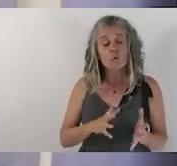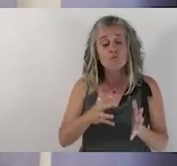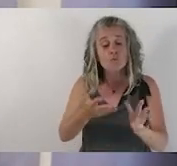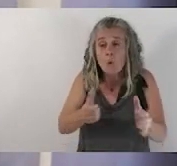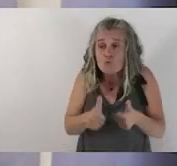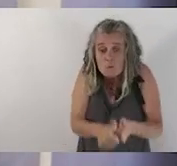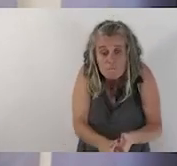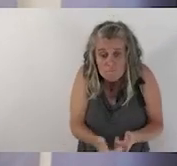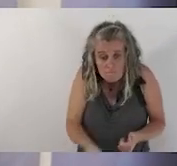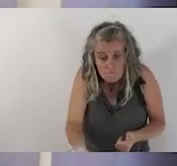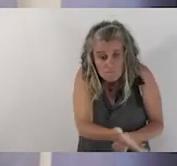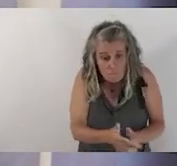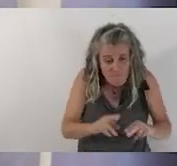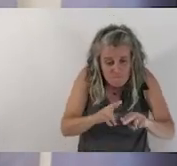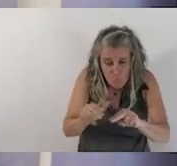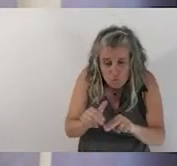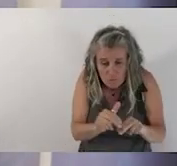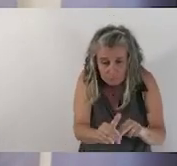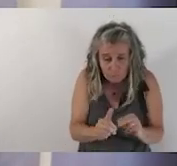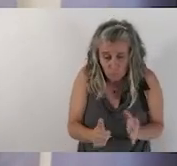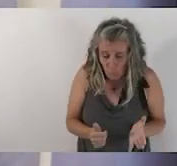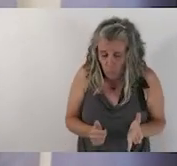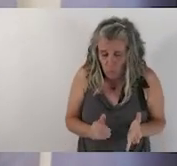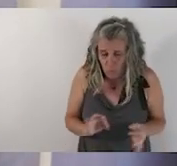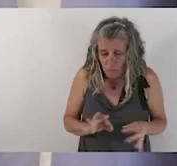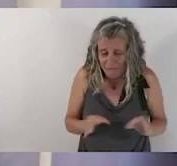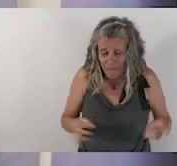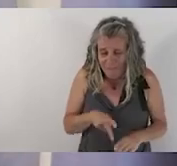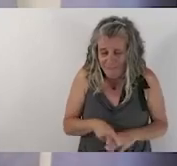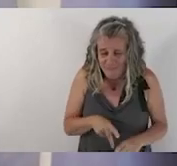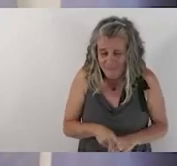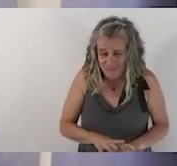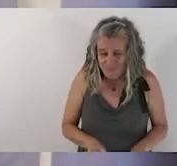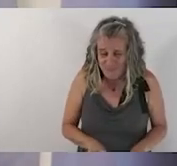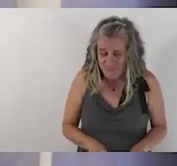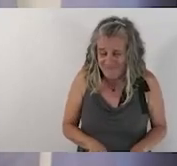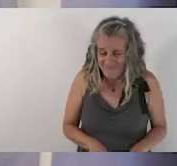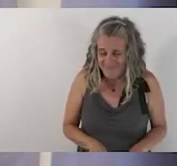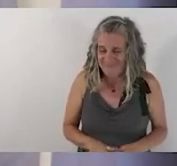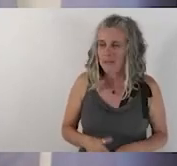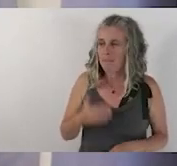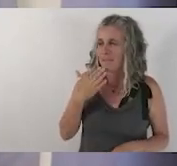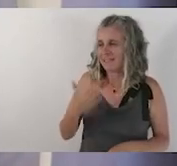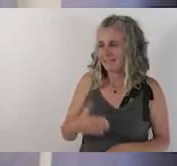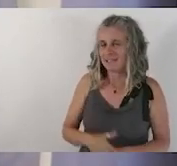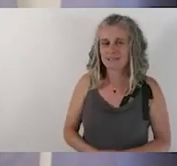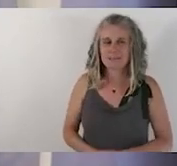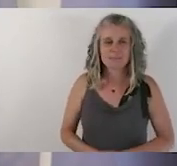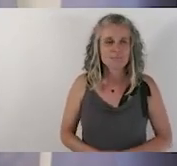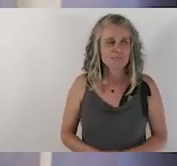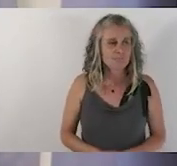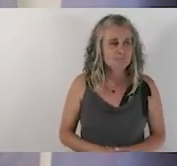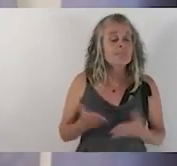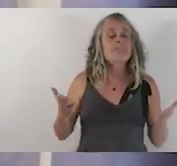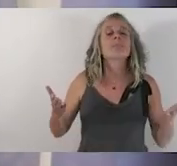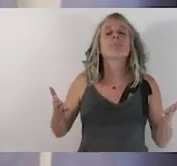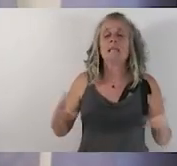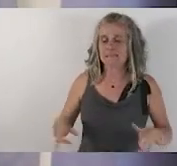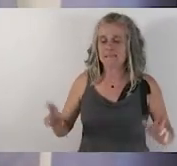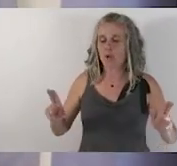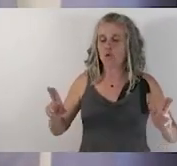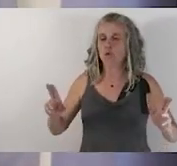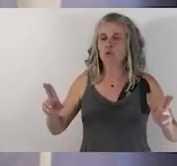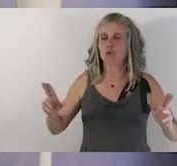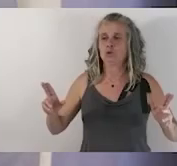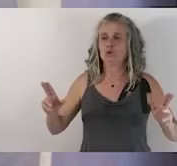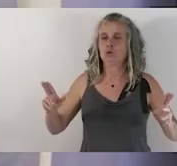donc on n'en est qu'au début de cette histoire. Voilà. Je vous remercie. Je lève la séance.